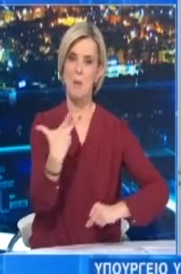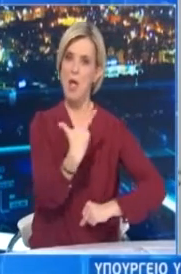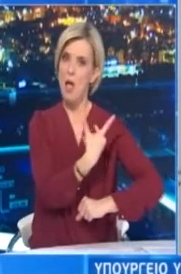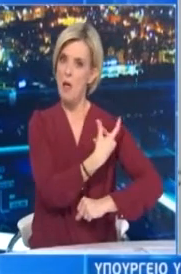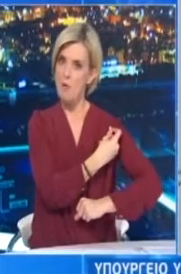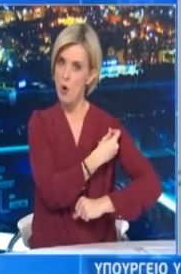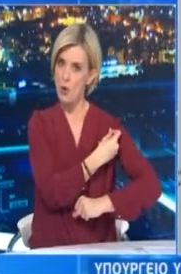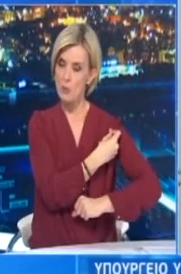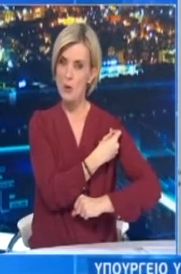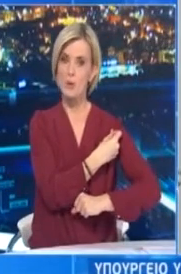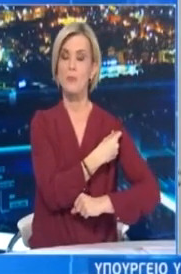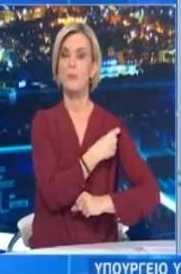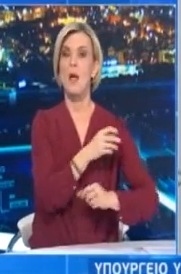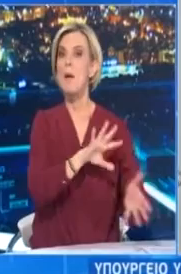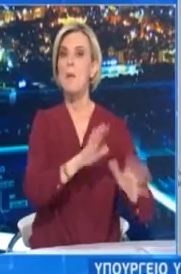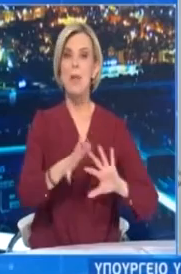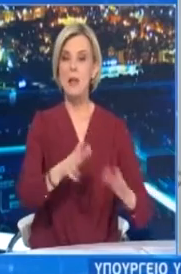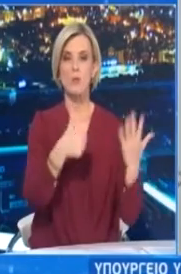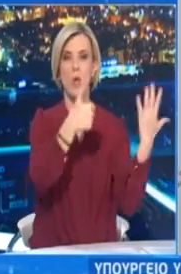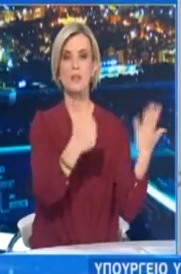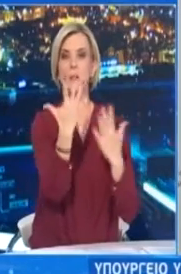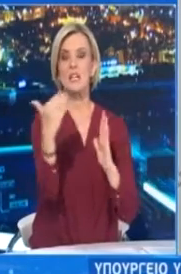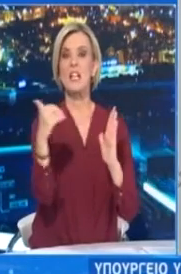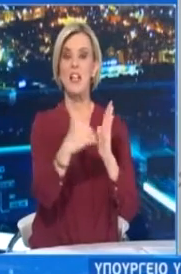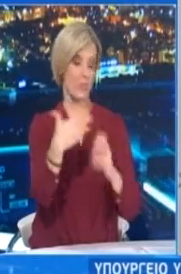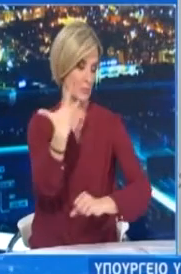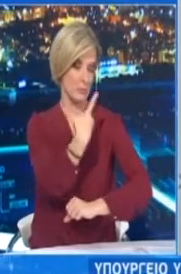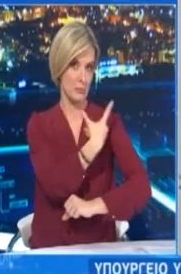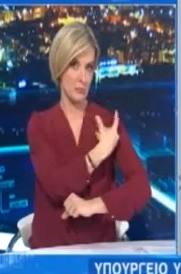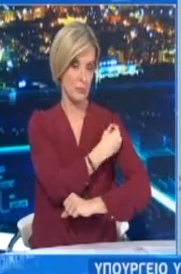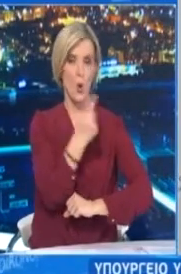σχεδόν 65.000 εμβολιασμοί και έχει εμβολιαστεί ποσοστό